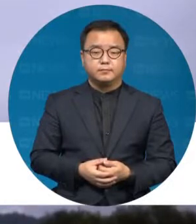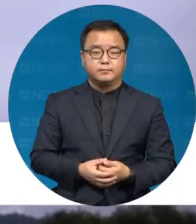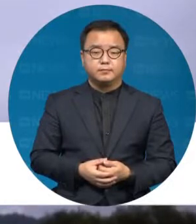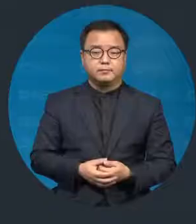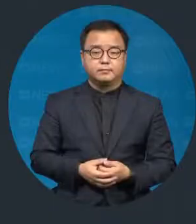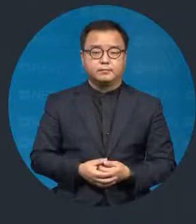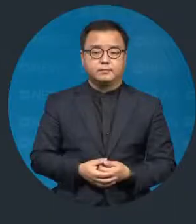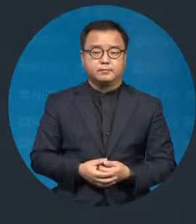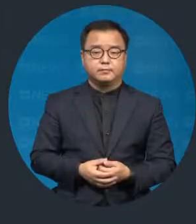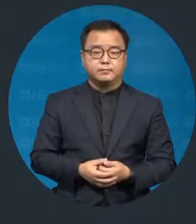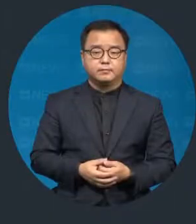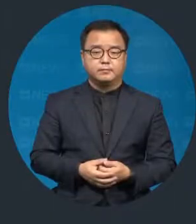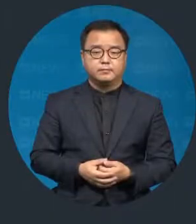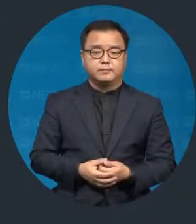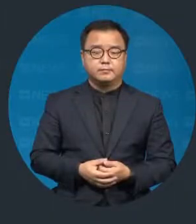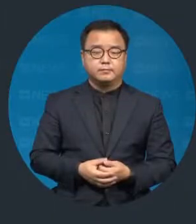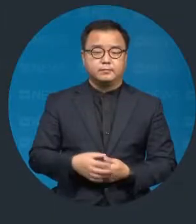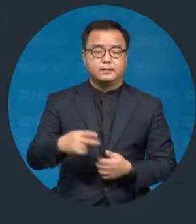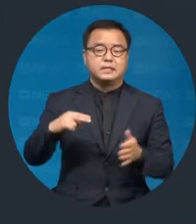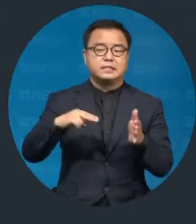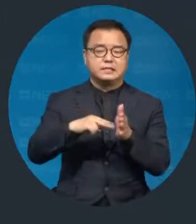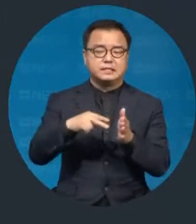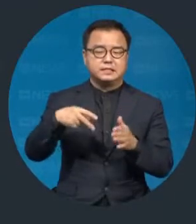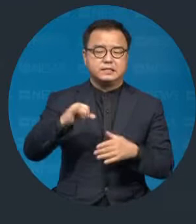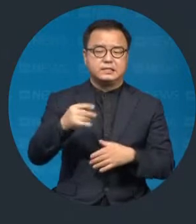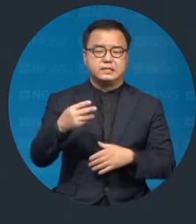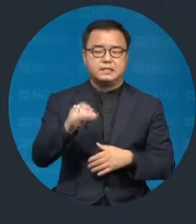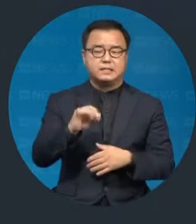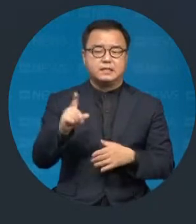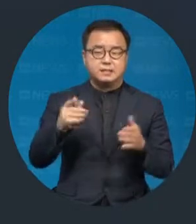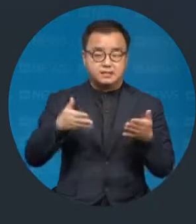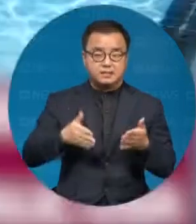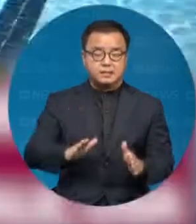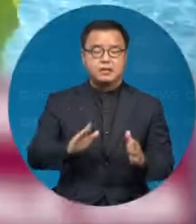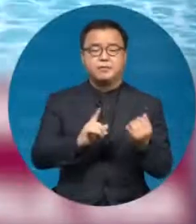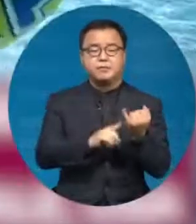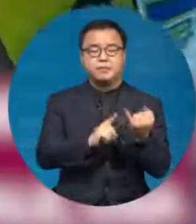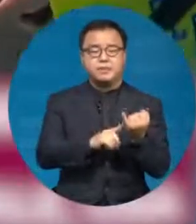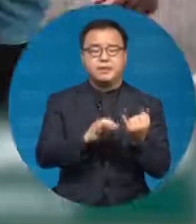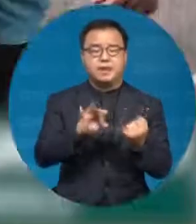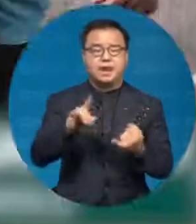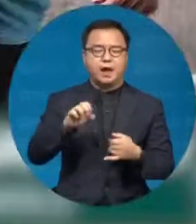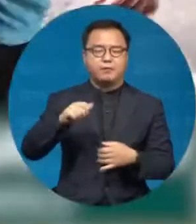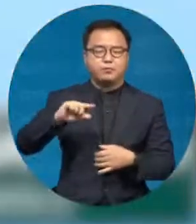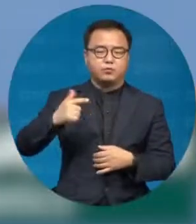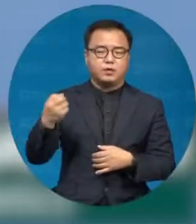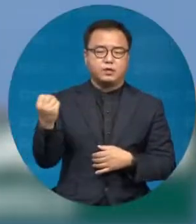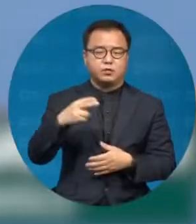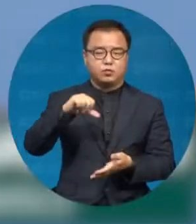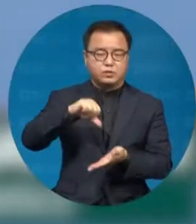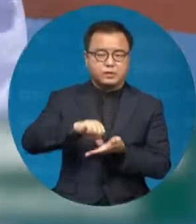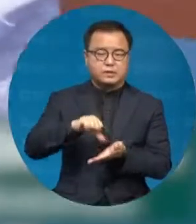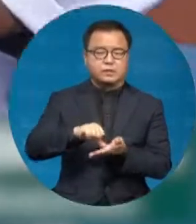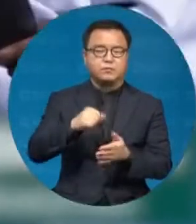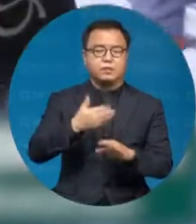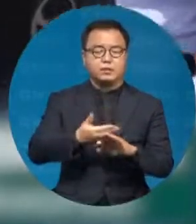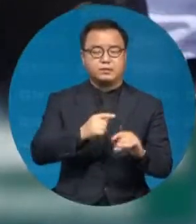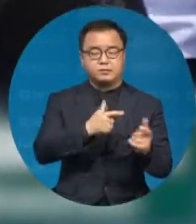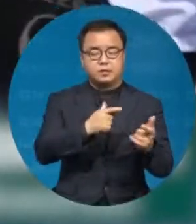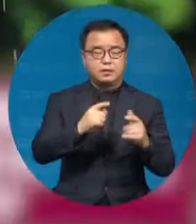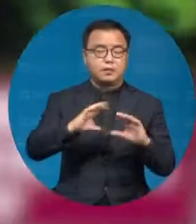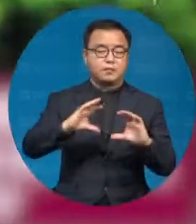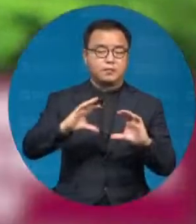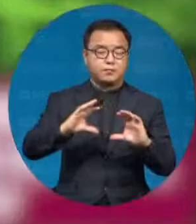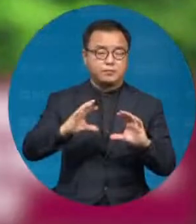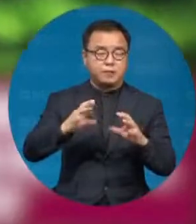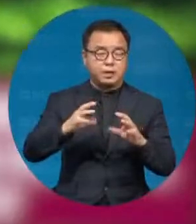kafti. 시리아에서 태어난 알리아 이사 선수는 아프가니스탄과 이란, 브룬디가 모국인 선수들과